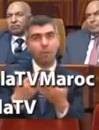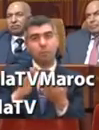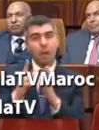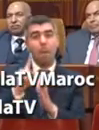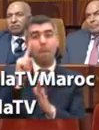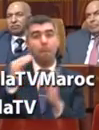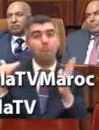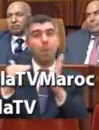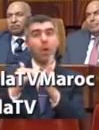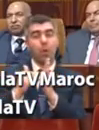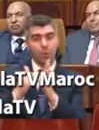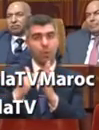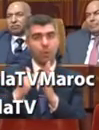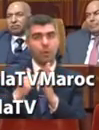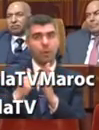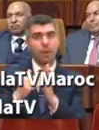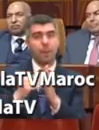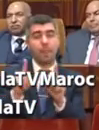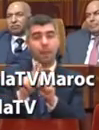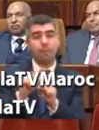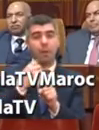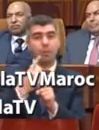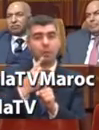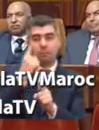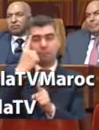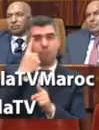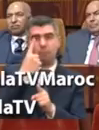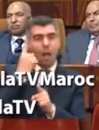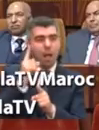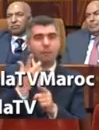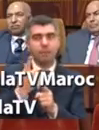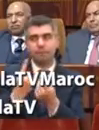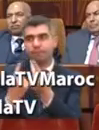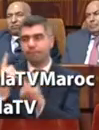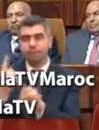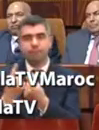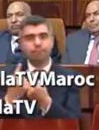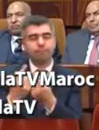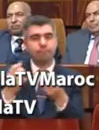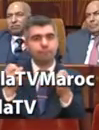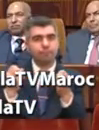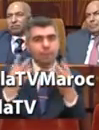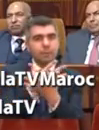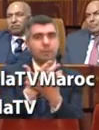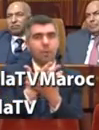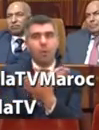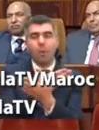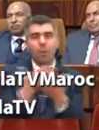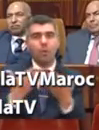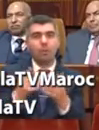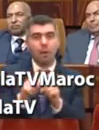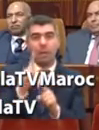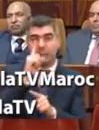ديال المرضى أنهم يعانيوا من واحد النوع من التيه والخوف في الحصول على هذه المادة، واللي ما يقدروش أنهم يستغناوا عنها،